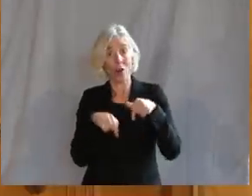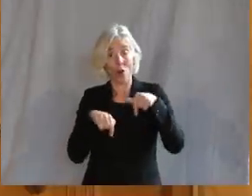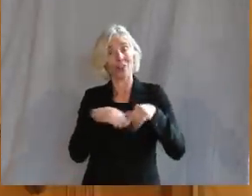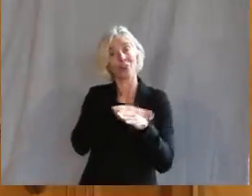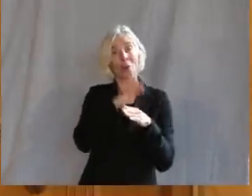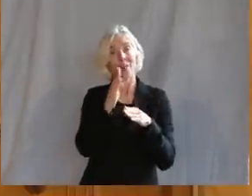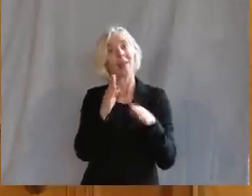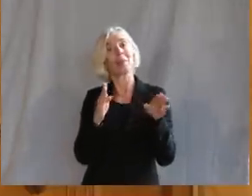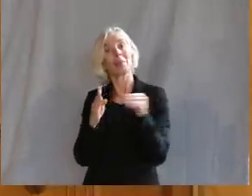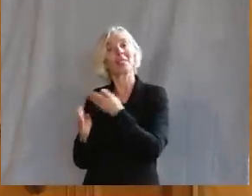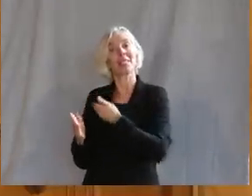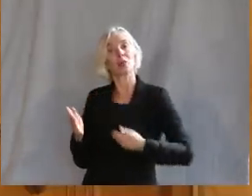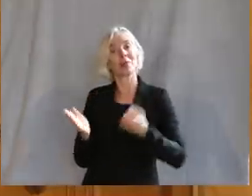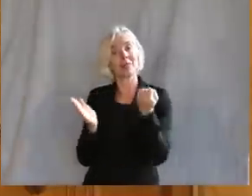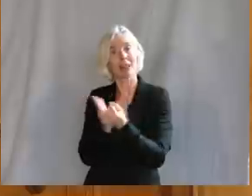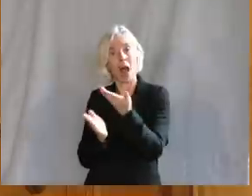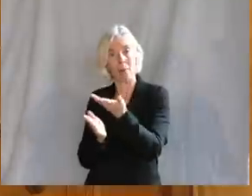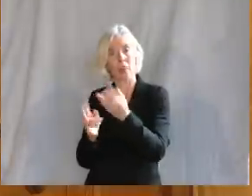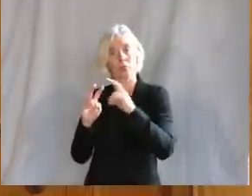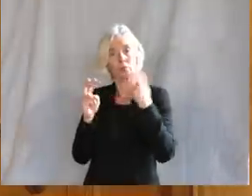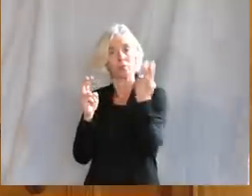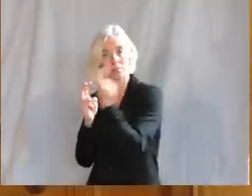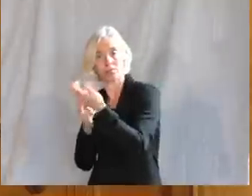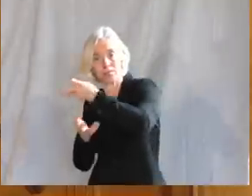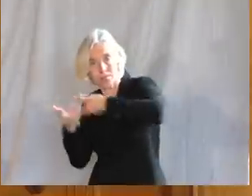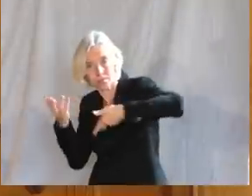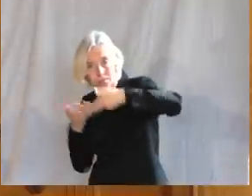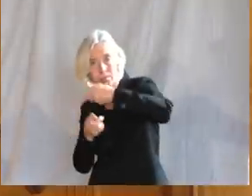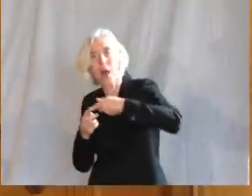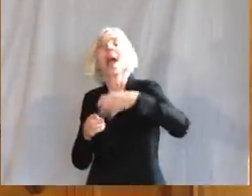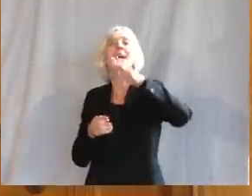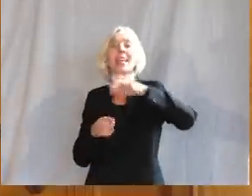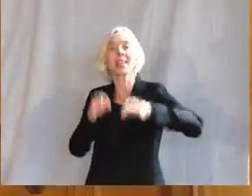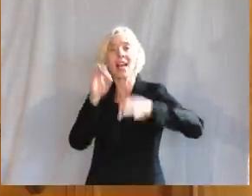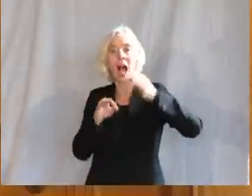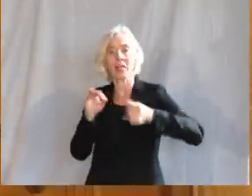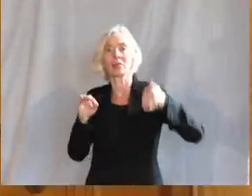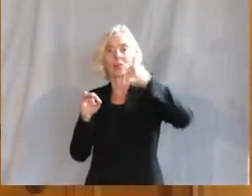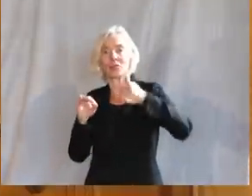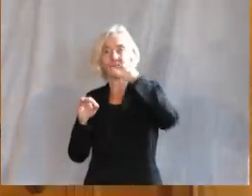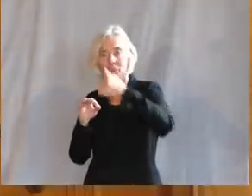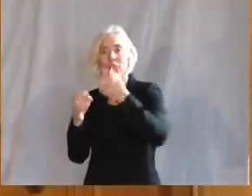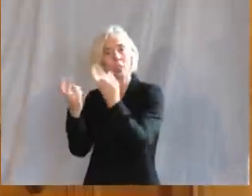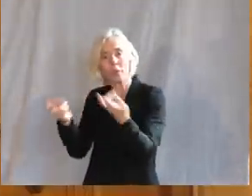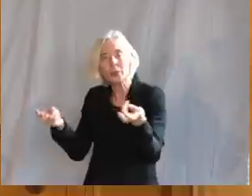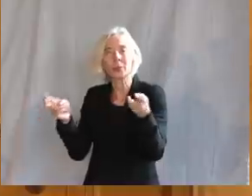uns ausgetauscht mit den gesamten Kita-Trägern und den Kita-Leitungen. Und die von